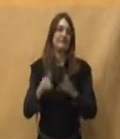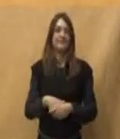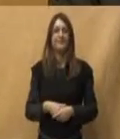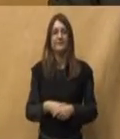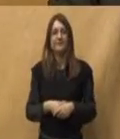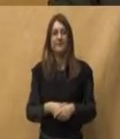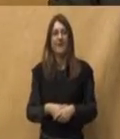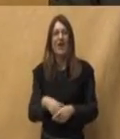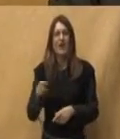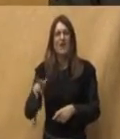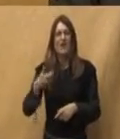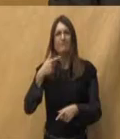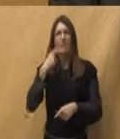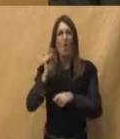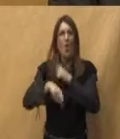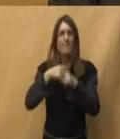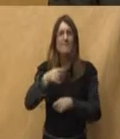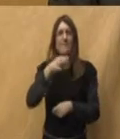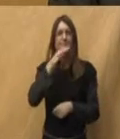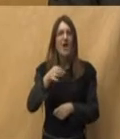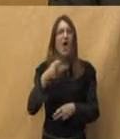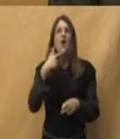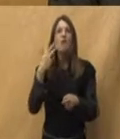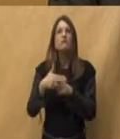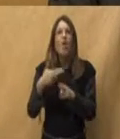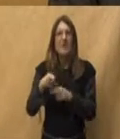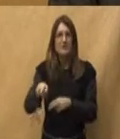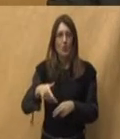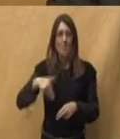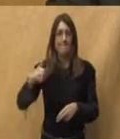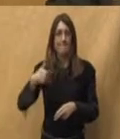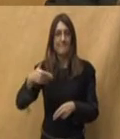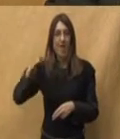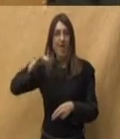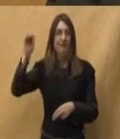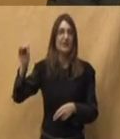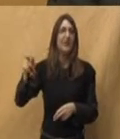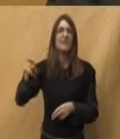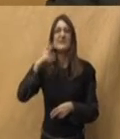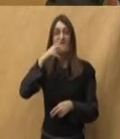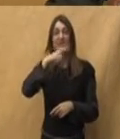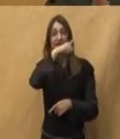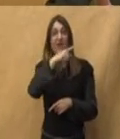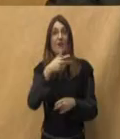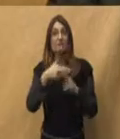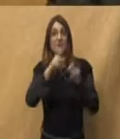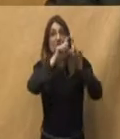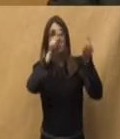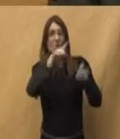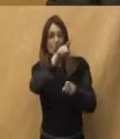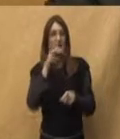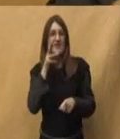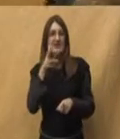pitanje. Ne zavisi pojava bolesti kod mladih, koja se najbolje vidi na onkologiji, jer onkologija